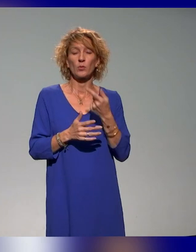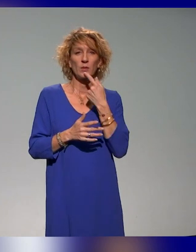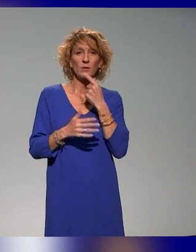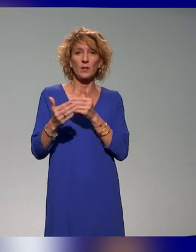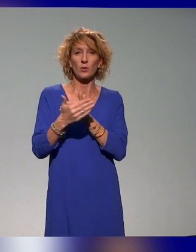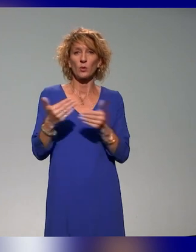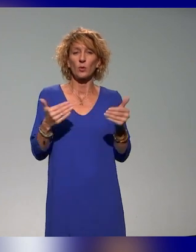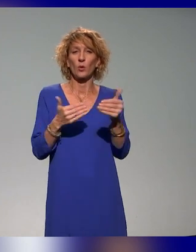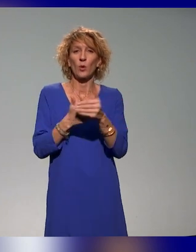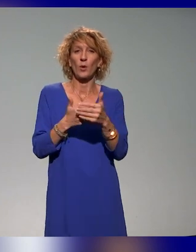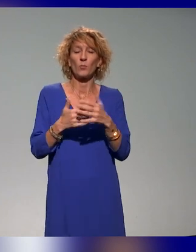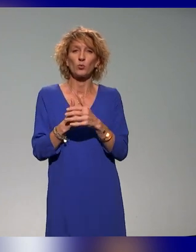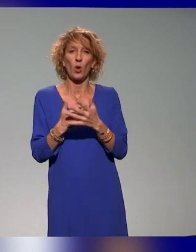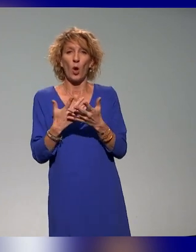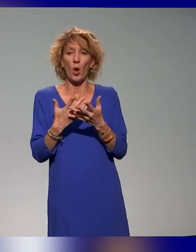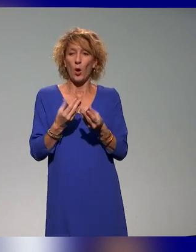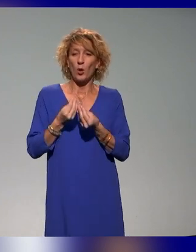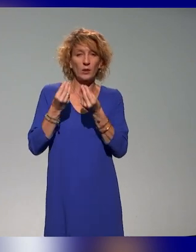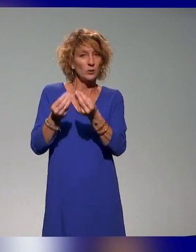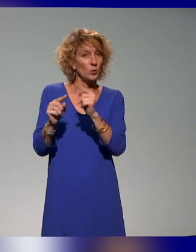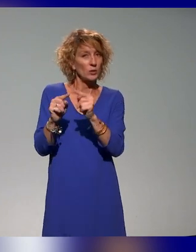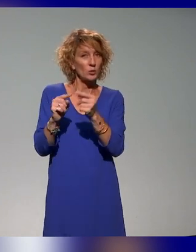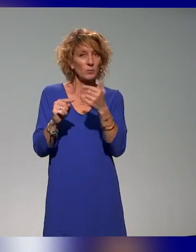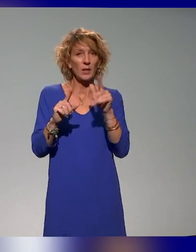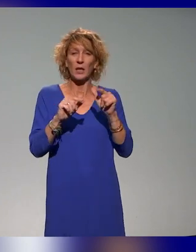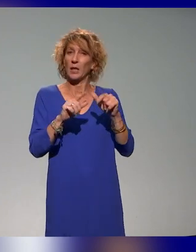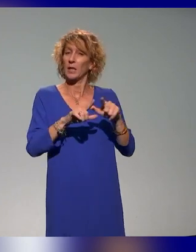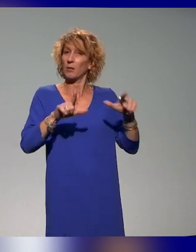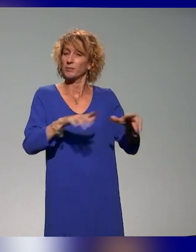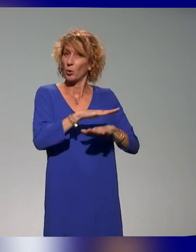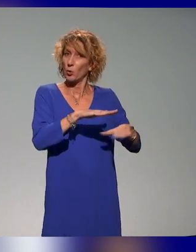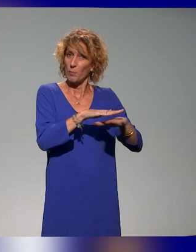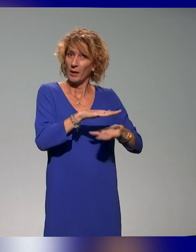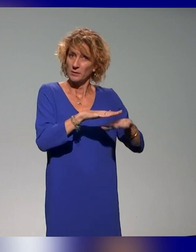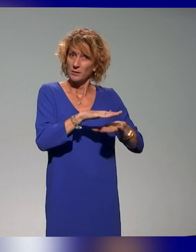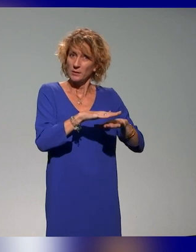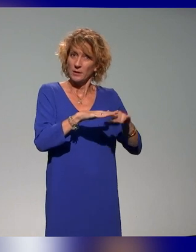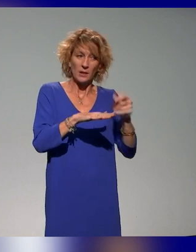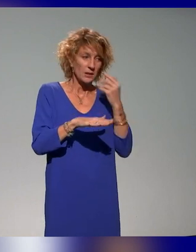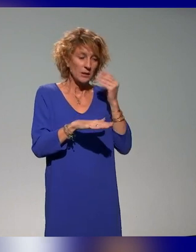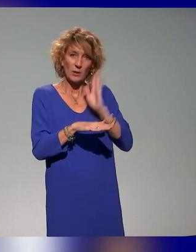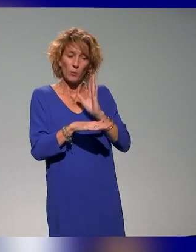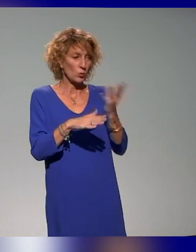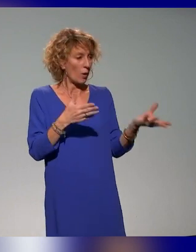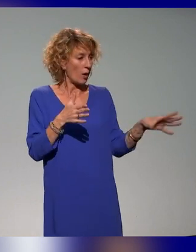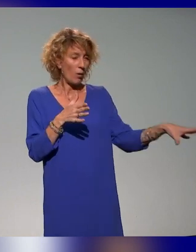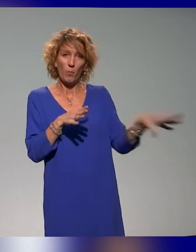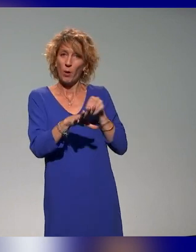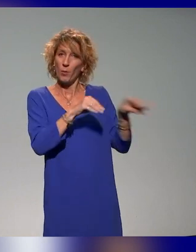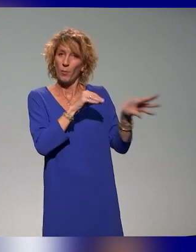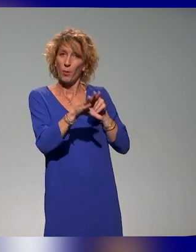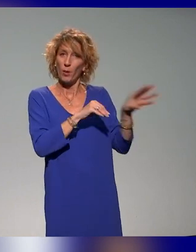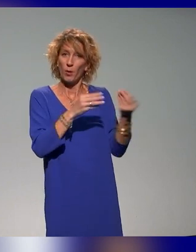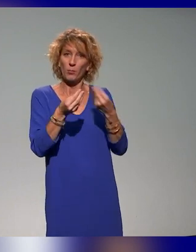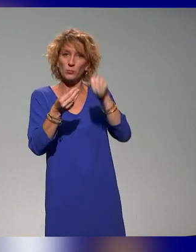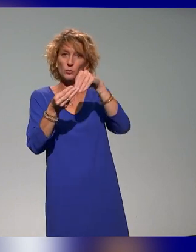de base, mais s'il nous manque des éléments, on a toujours une base de plugins qui nous est disponible pour essayer d'ajouter des choses qui nous sembleraient utiles, intéressantes,